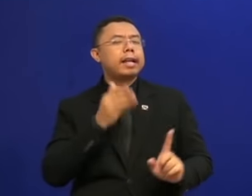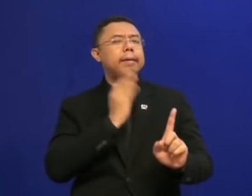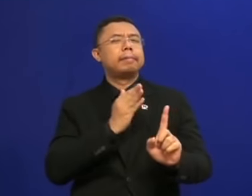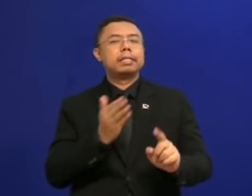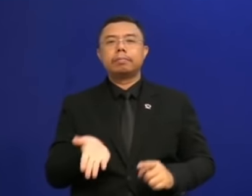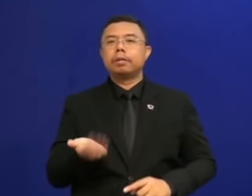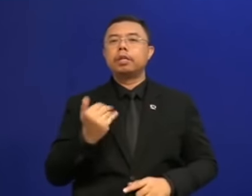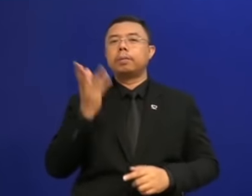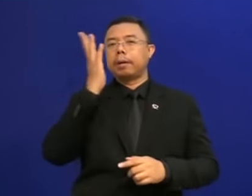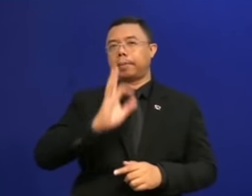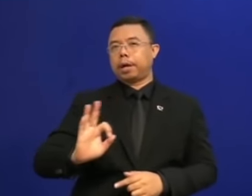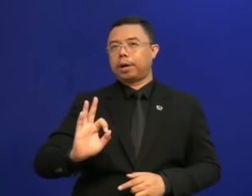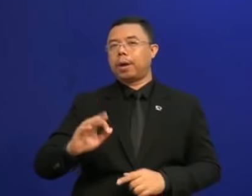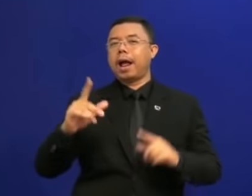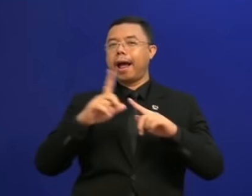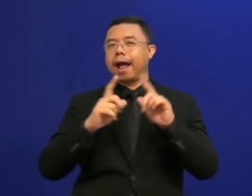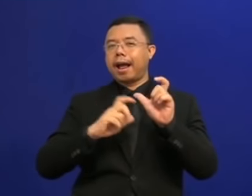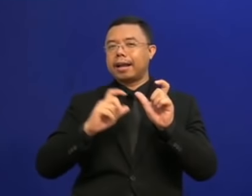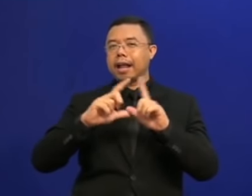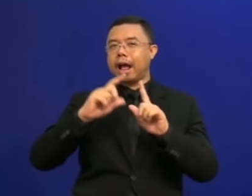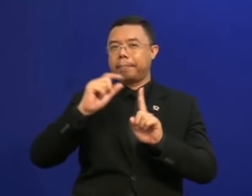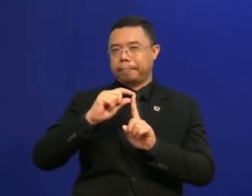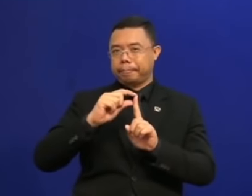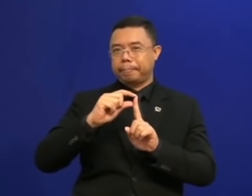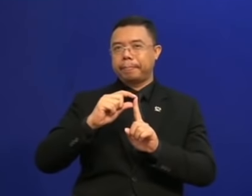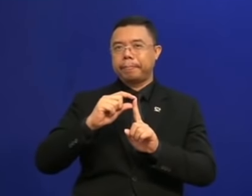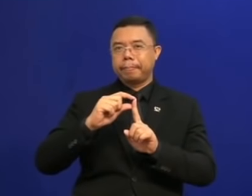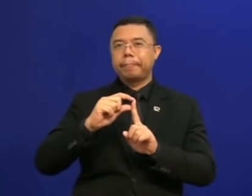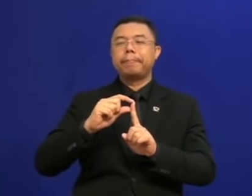prinsip hidup yang baru, asap.